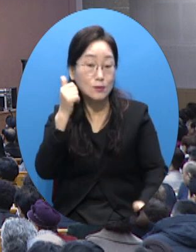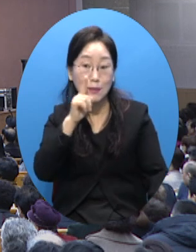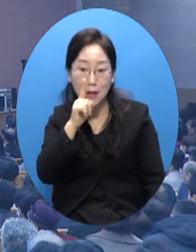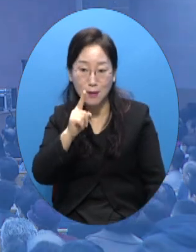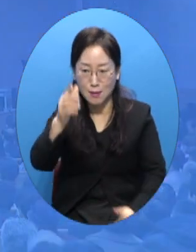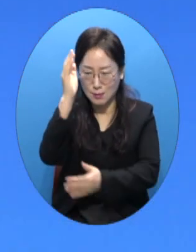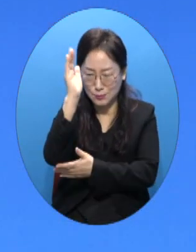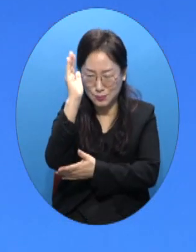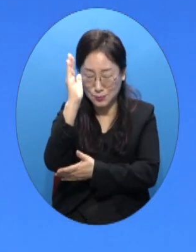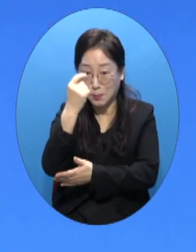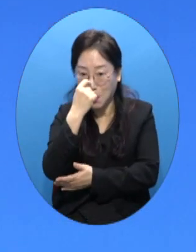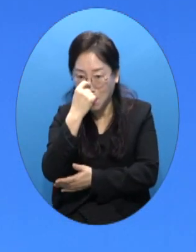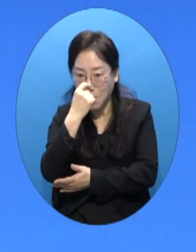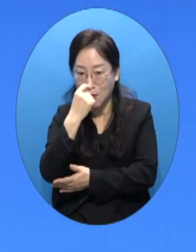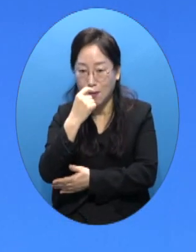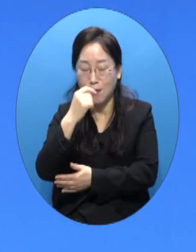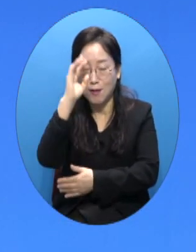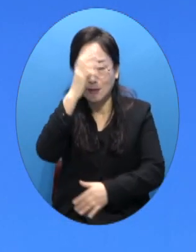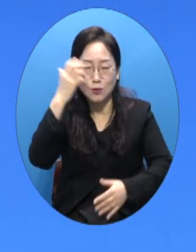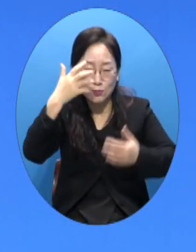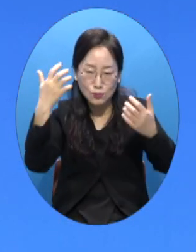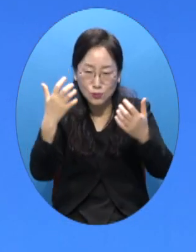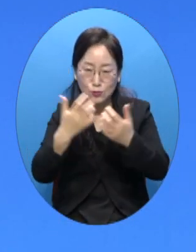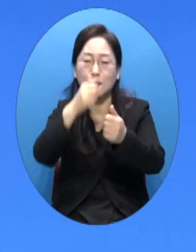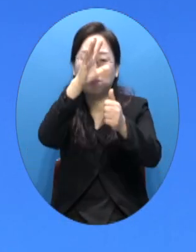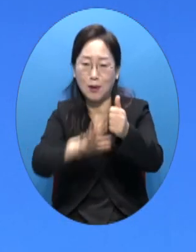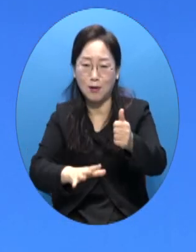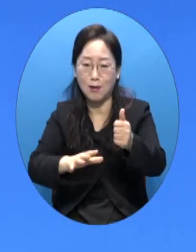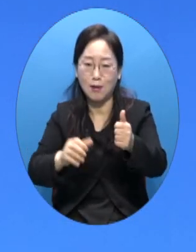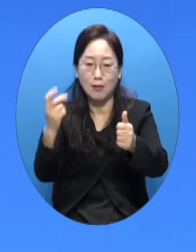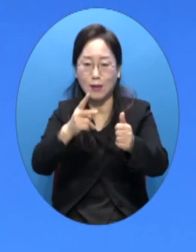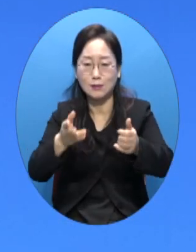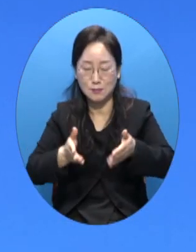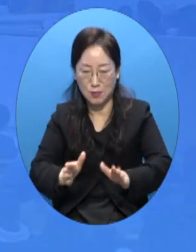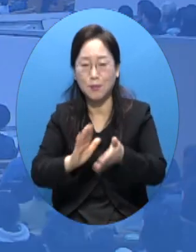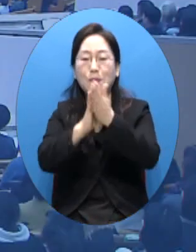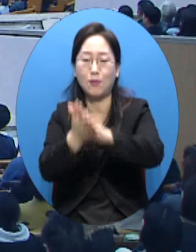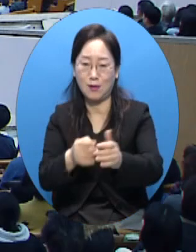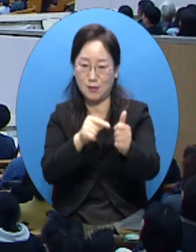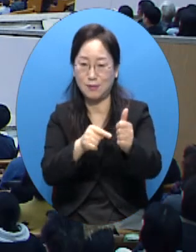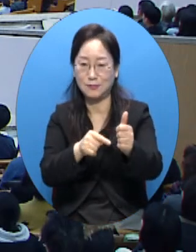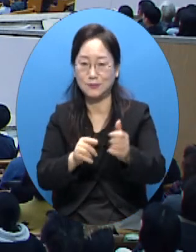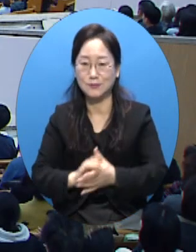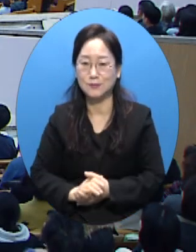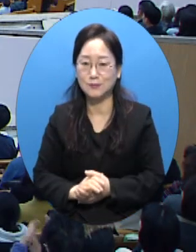성 하면서 성경 체험하고 그가 거듭난 하나님의 사람이 되었습니다 할렐루야